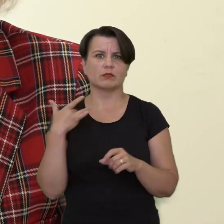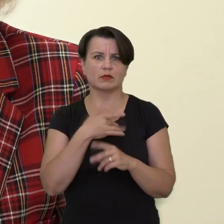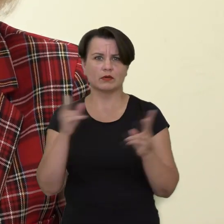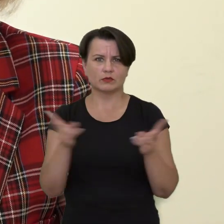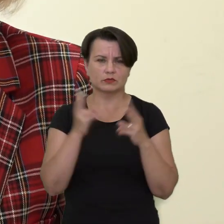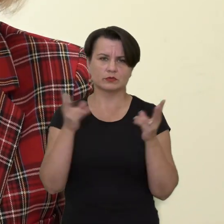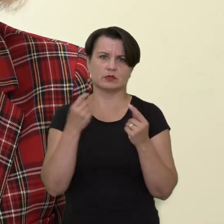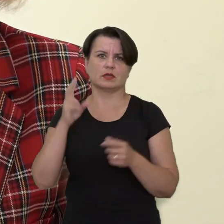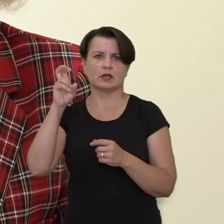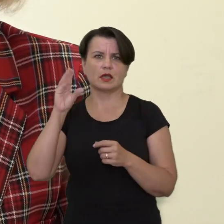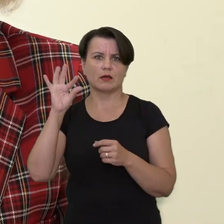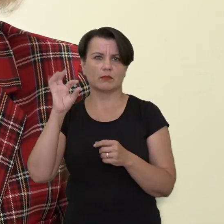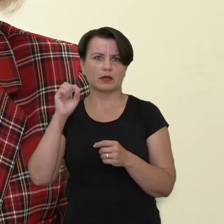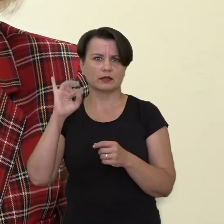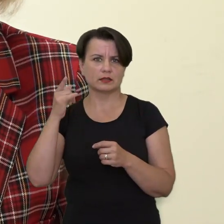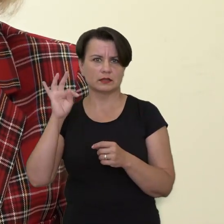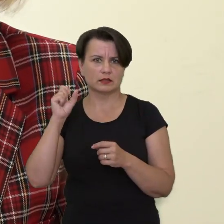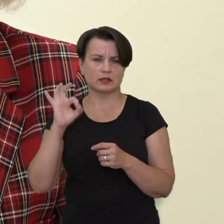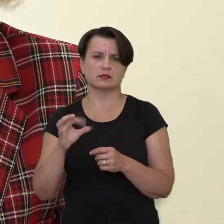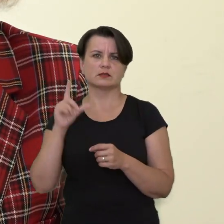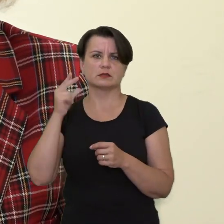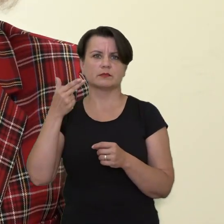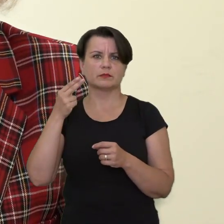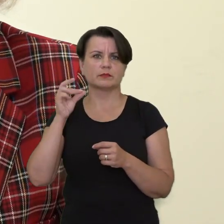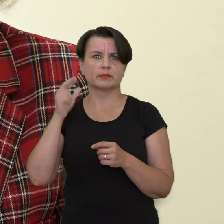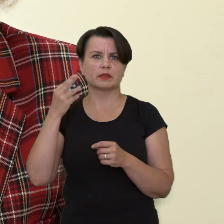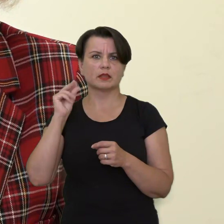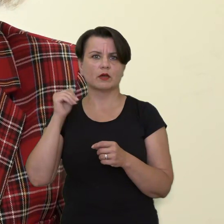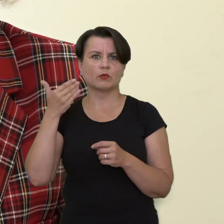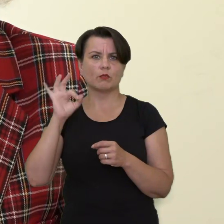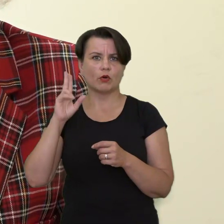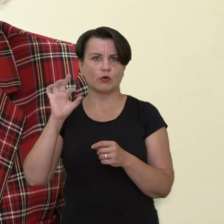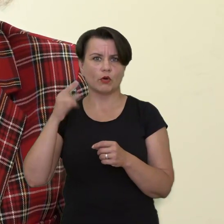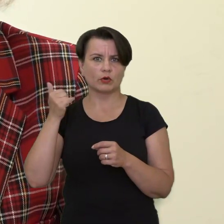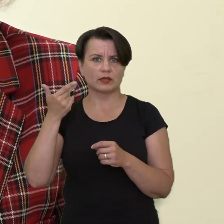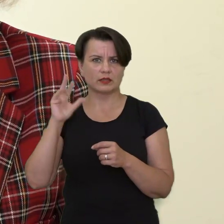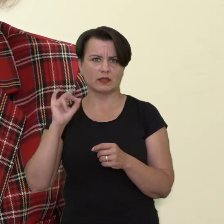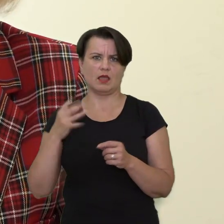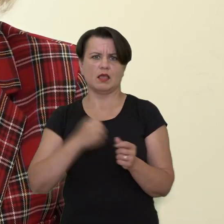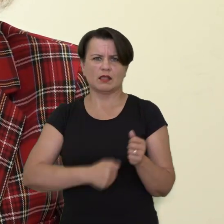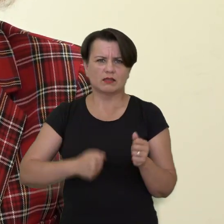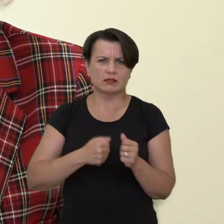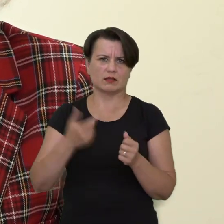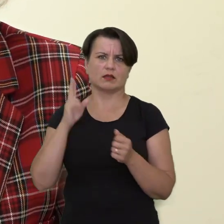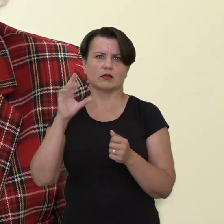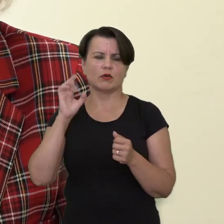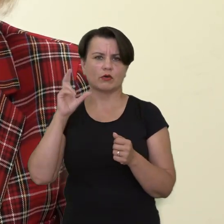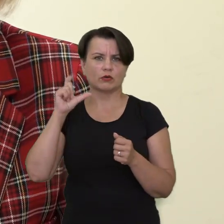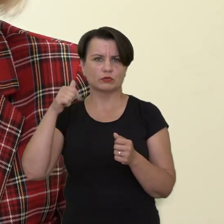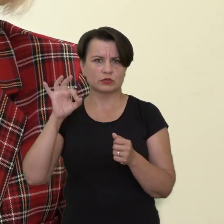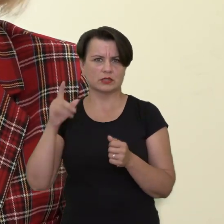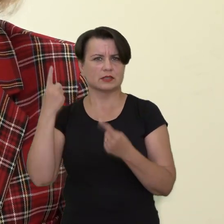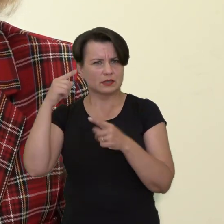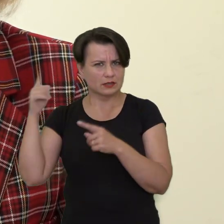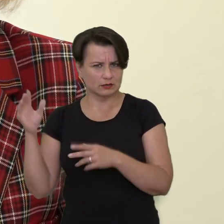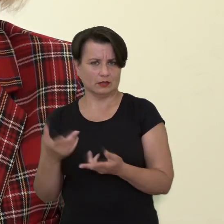nuo tuberkuliozės, nuo virusinio hepatito B, nuo pneumokokinės infekcijos, nuo rotavirusinės, nuo difterijos, stabligės,